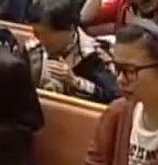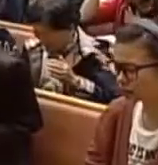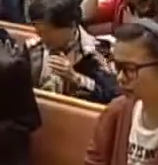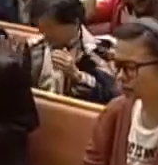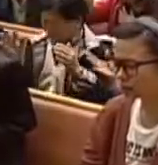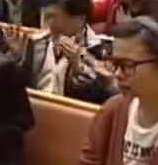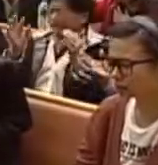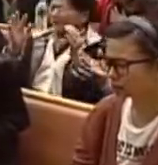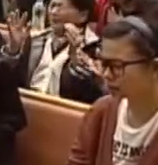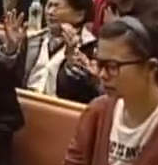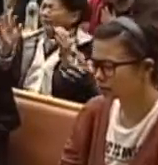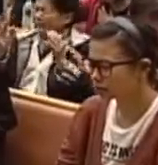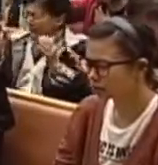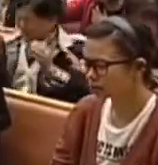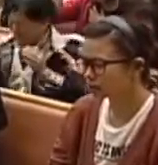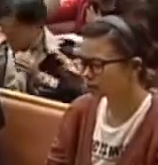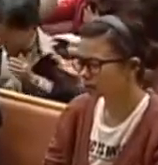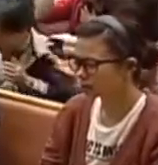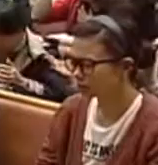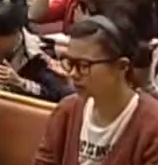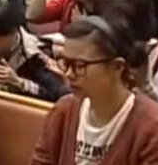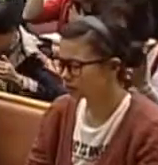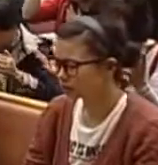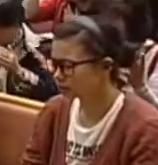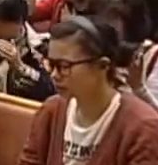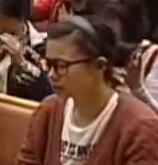명 서해 디아